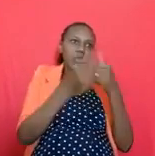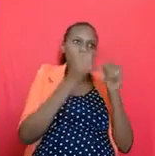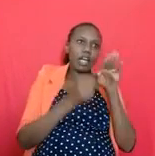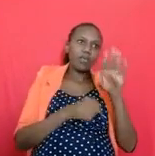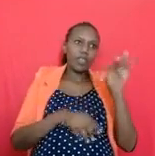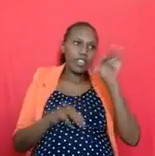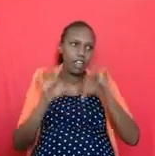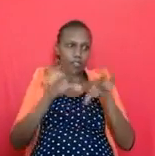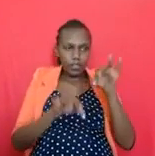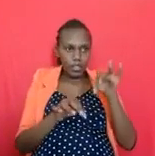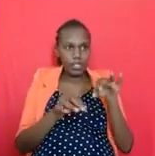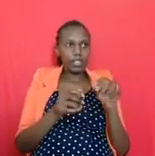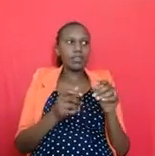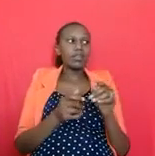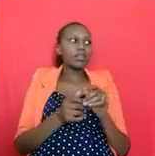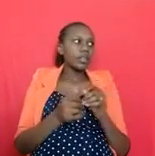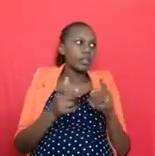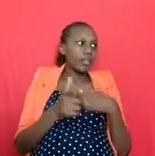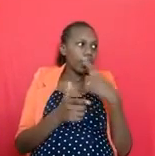yaku,